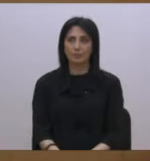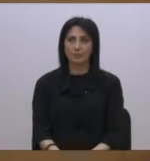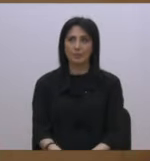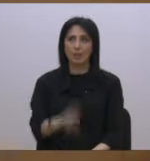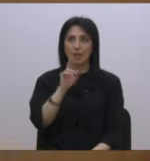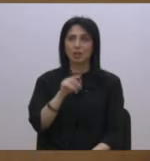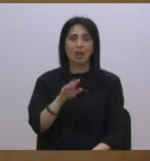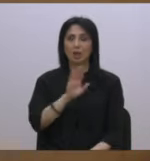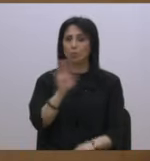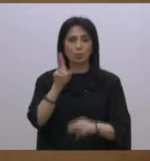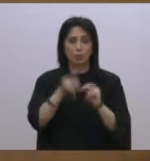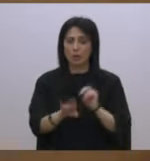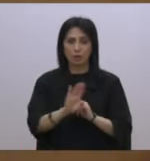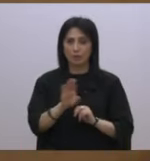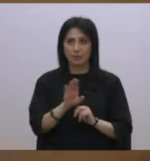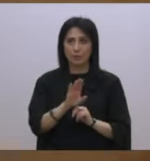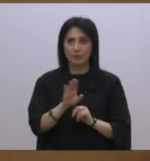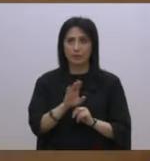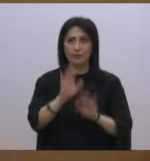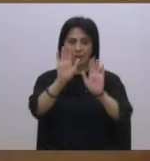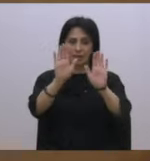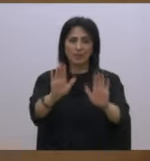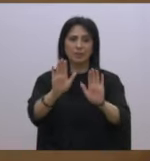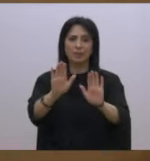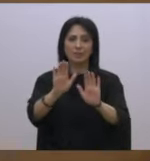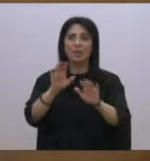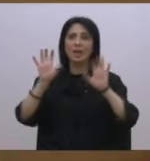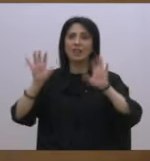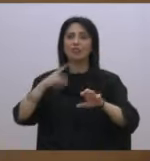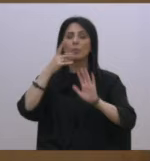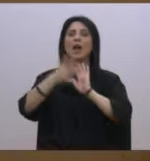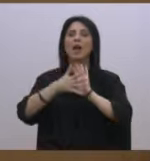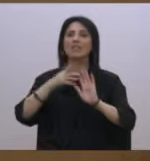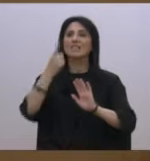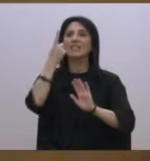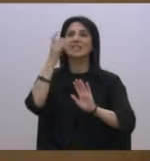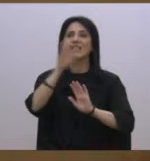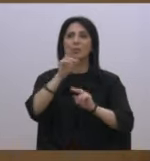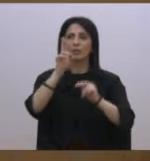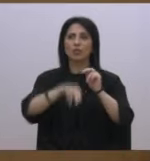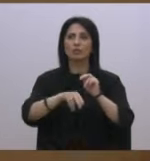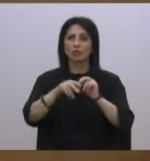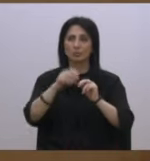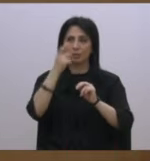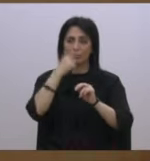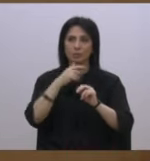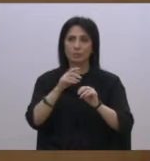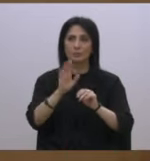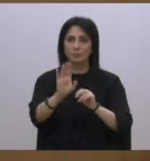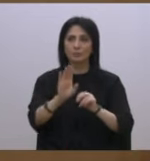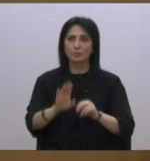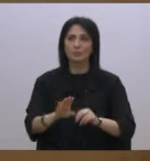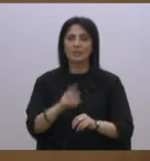და თუ არ შეწყვიტავენ აი გასაგებია ბატონ ლევან გასაგებია თქვენ დავიდავს ბორჩი ბატონ შალვა ბორჩი კი